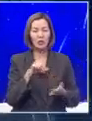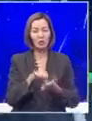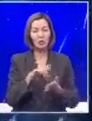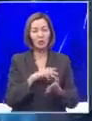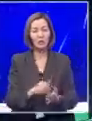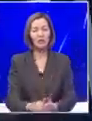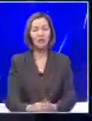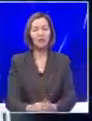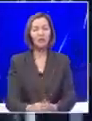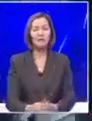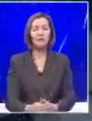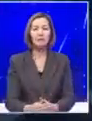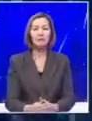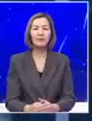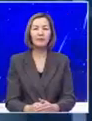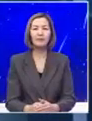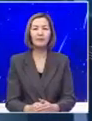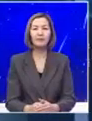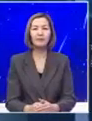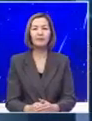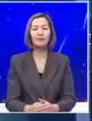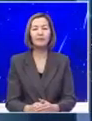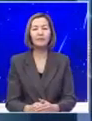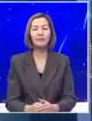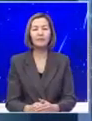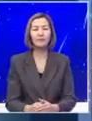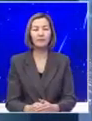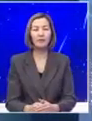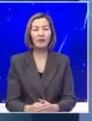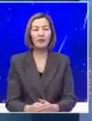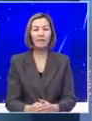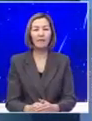Меруерт Қыдырбайқызы, Бекжан Кенжебай, Жетісу телеарнасы, Алматы облысынан.